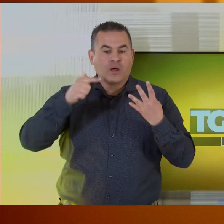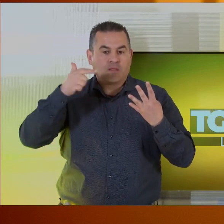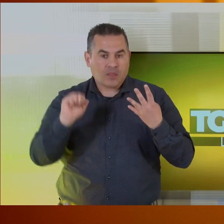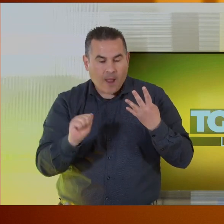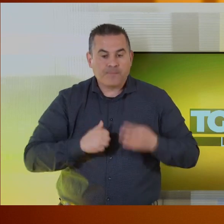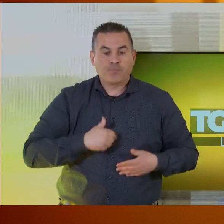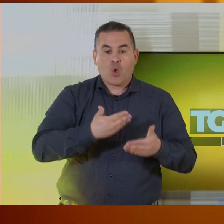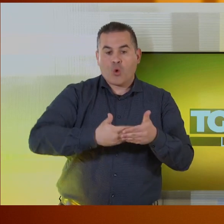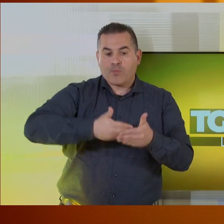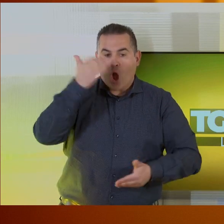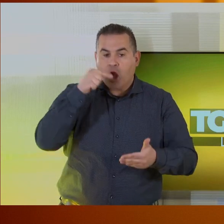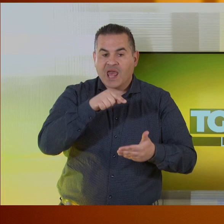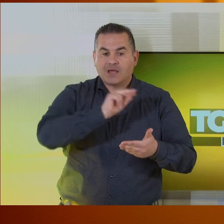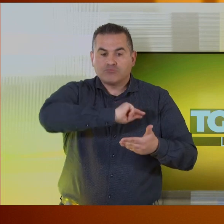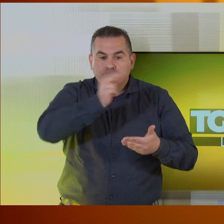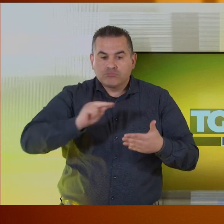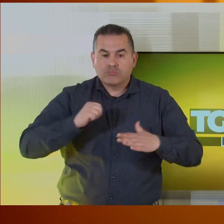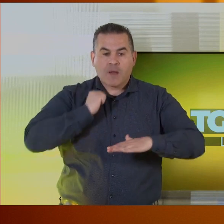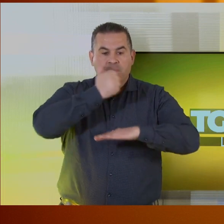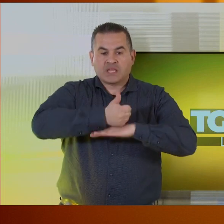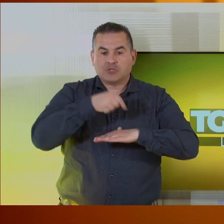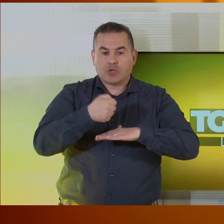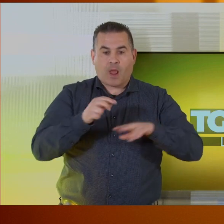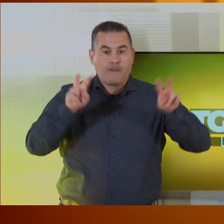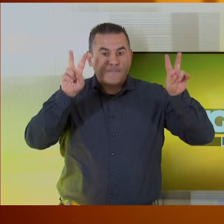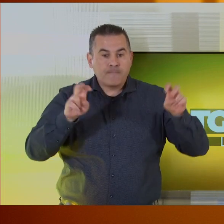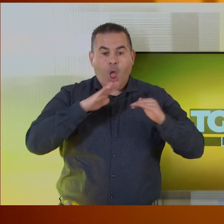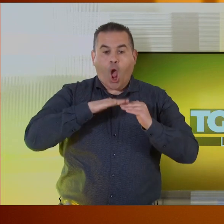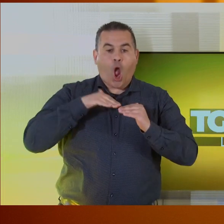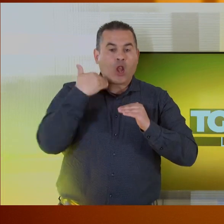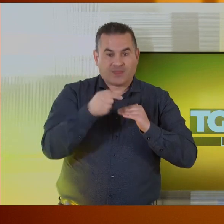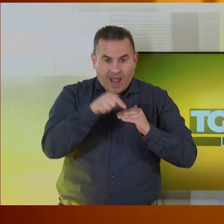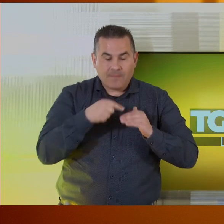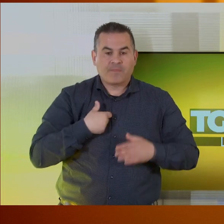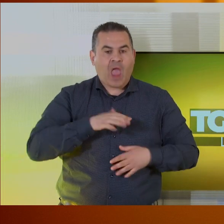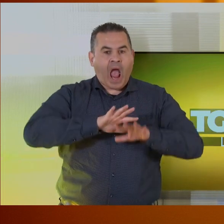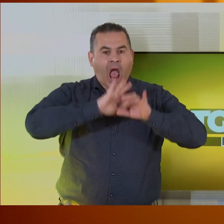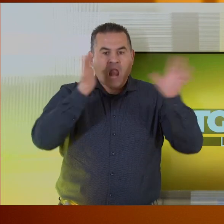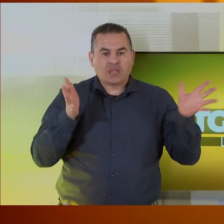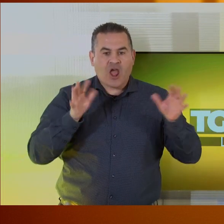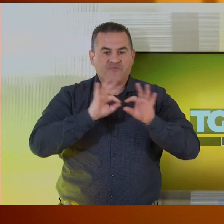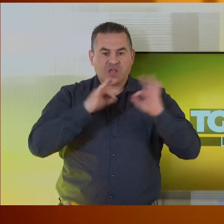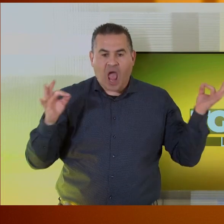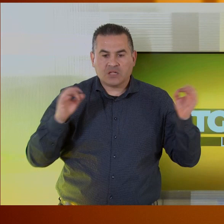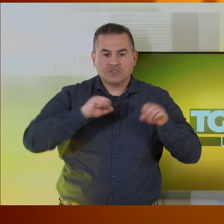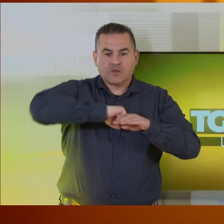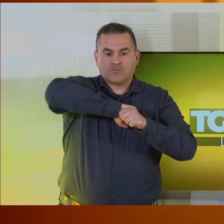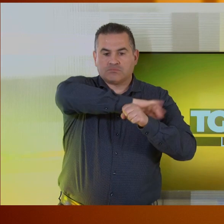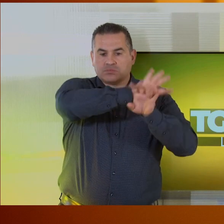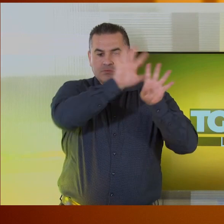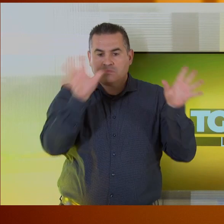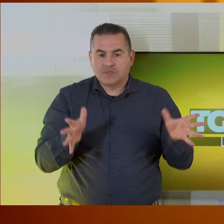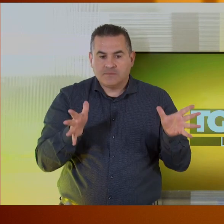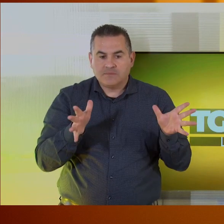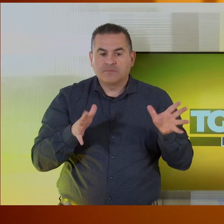diverso in base alle esperienze vissute, in base a ciò che ognuna di loro immagina possa esserci una volta terminato il periodo di detenzione. La